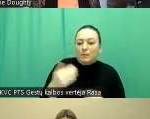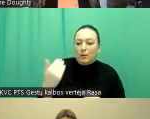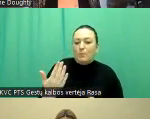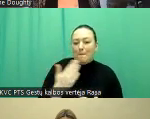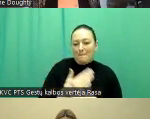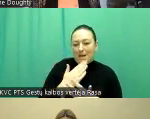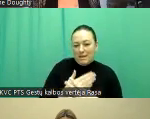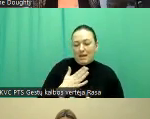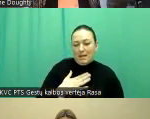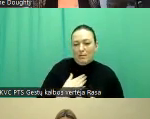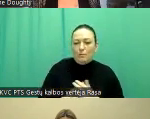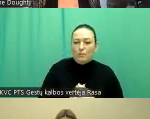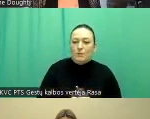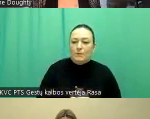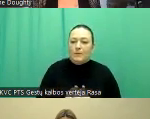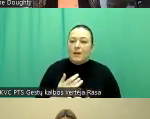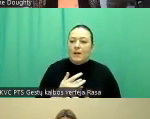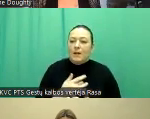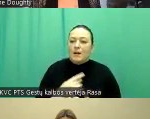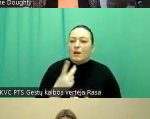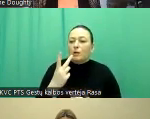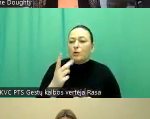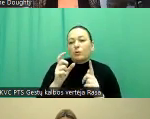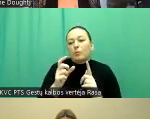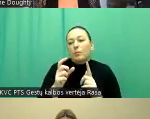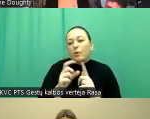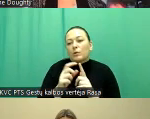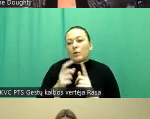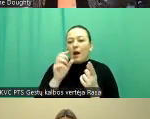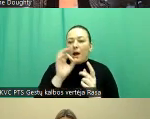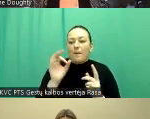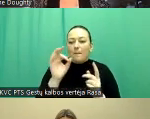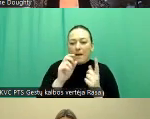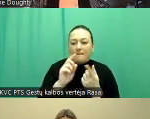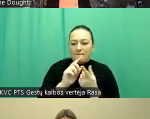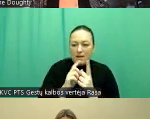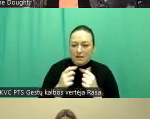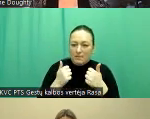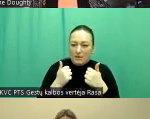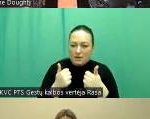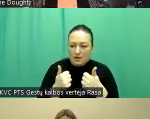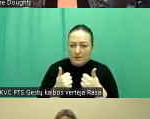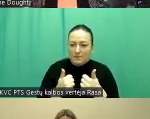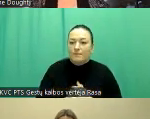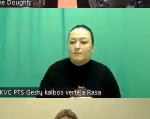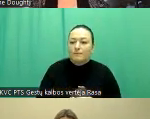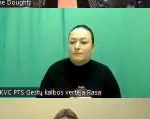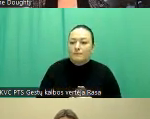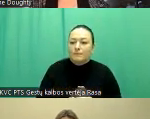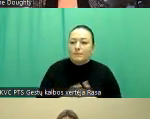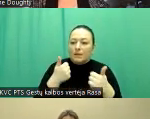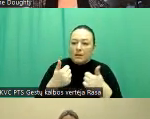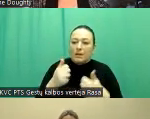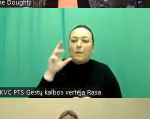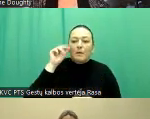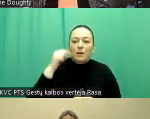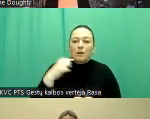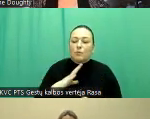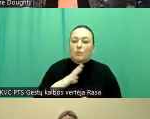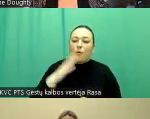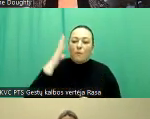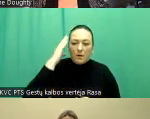padėti. Gal pasakysime porą žodžių dėl vertimo. Gerai? Gerai, labai gerai pastebėjote, aš buvau